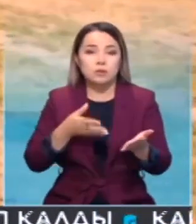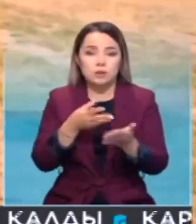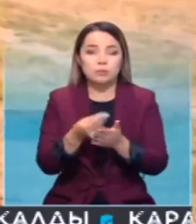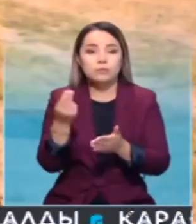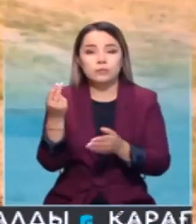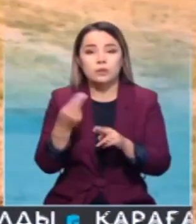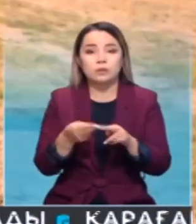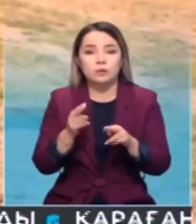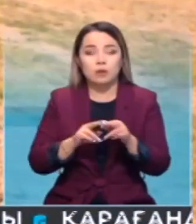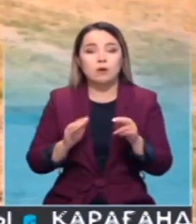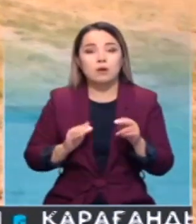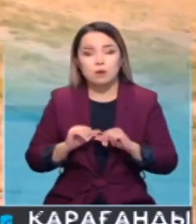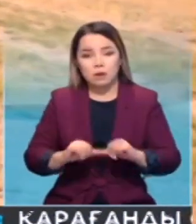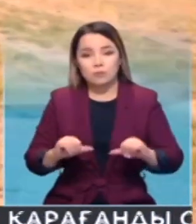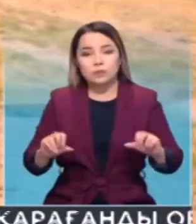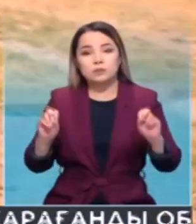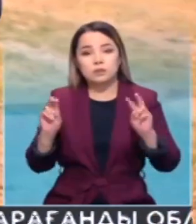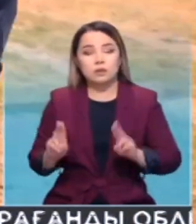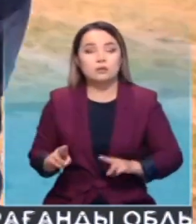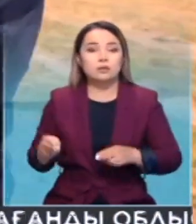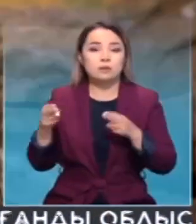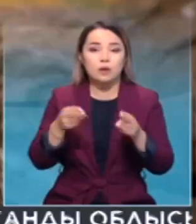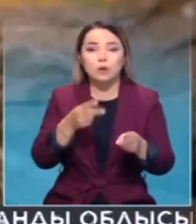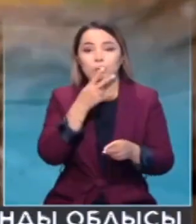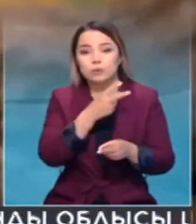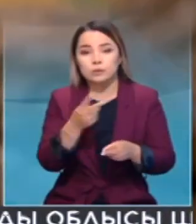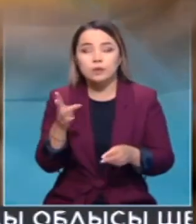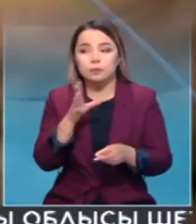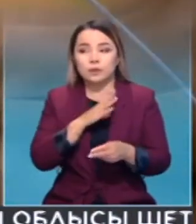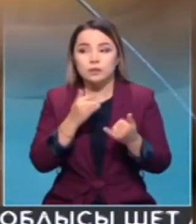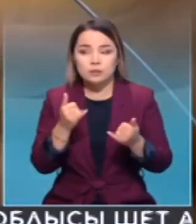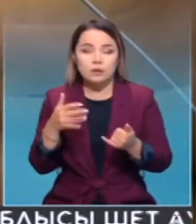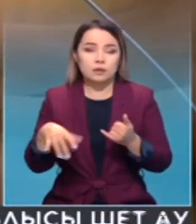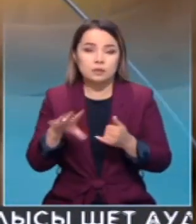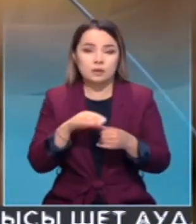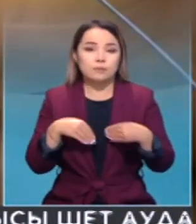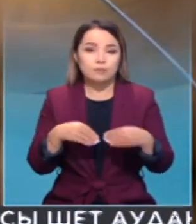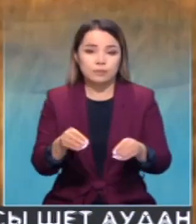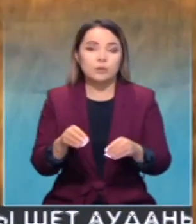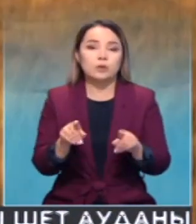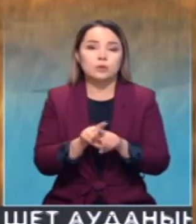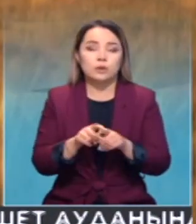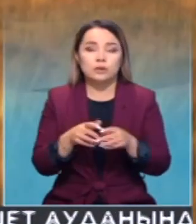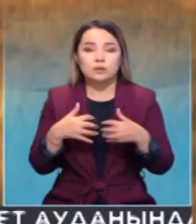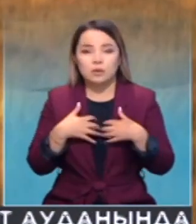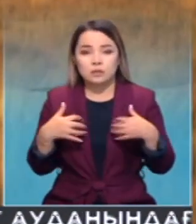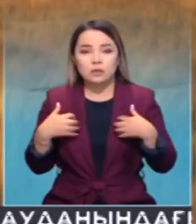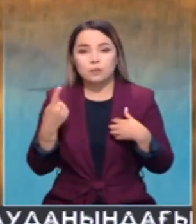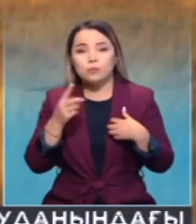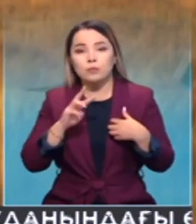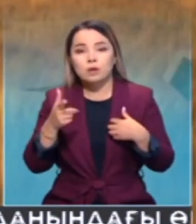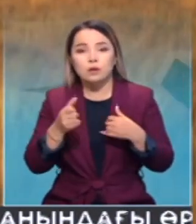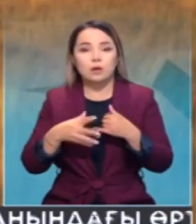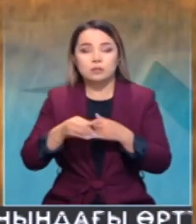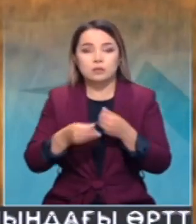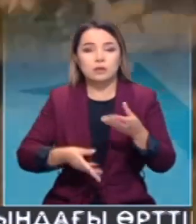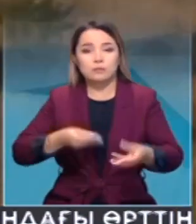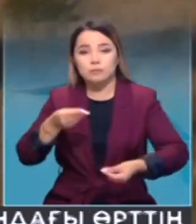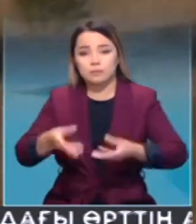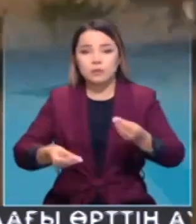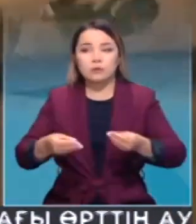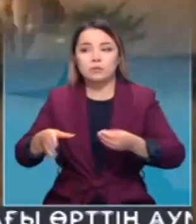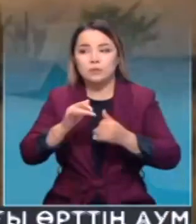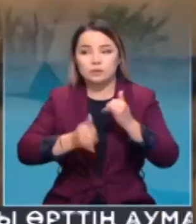ретінде комиссия келіп қарап бәрін көріп кетті. Кейік егістен бөлек 1 миллион гектар жайылым жерді отап таптап кеткен. Ол